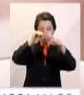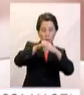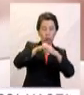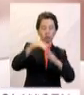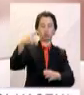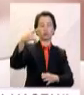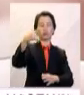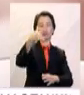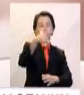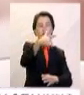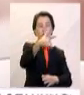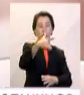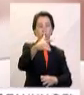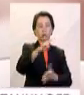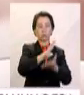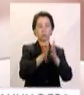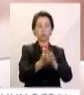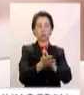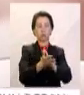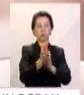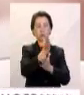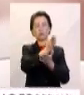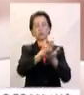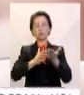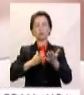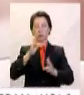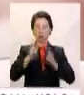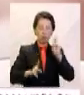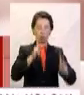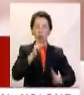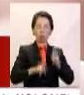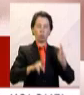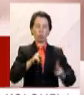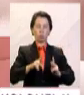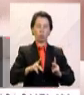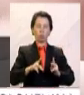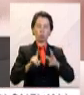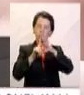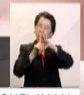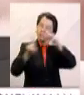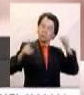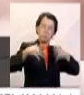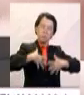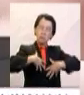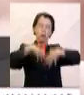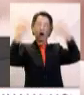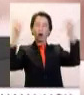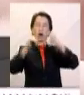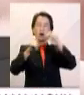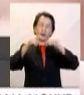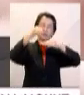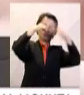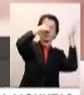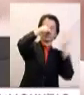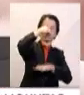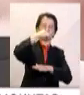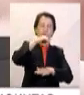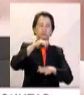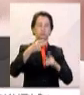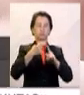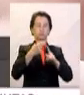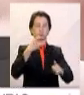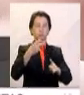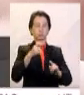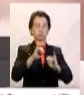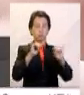pesawat Sriwijaya Air menyebabkan sebahagian penumpang memboikot penerbangan dari Bengkulu ke Jakarta